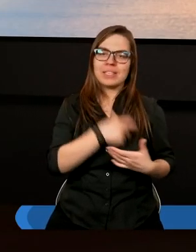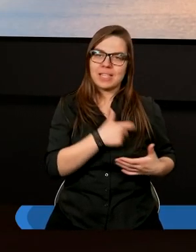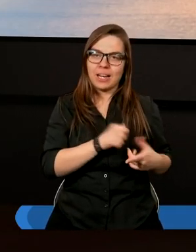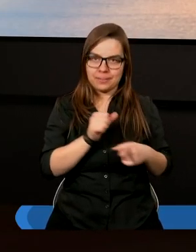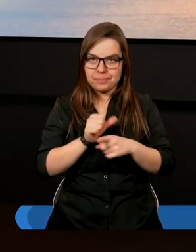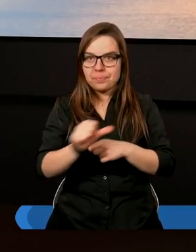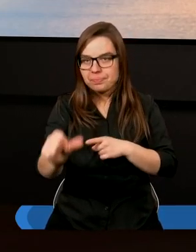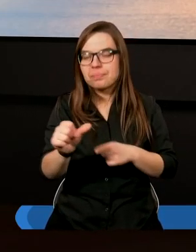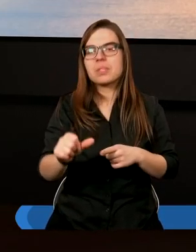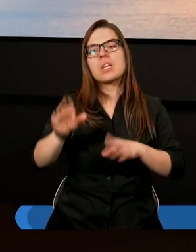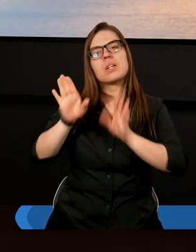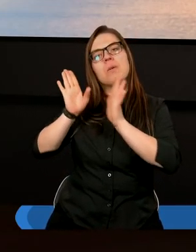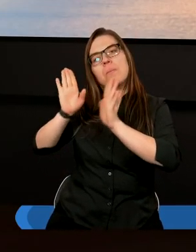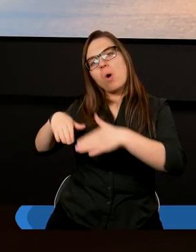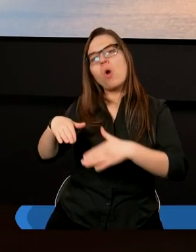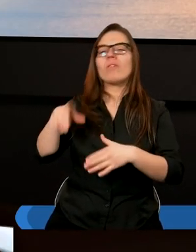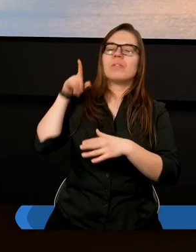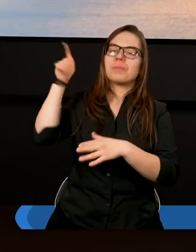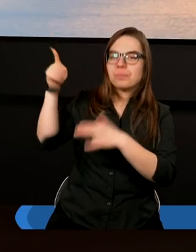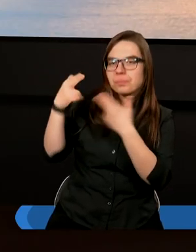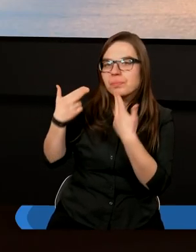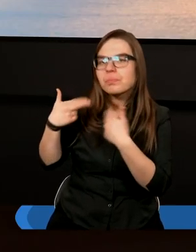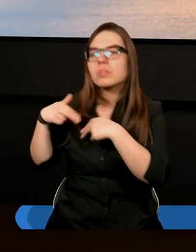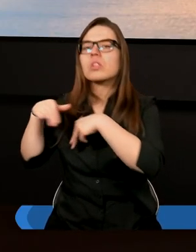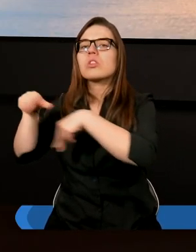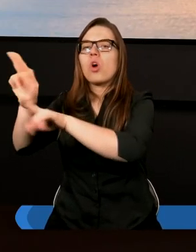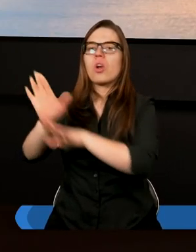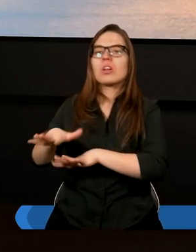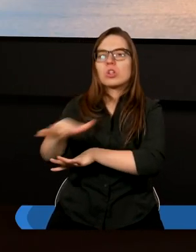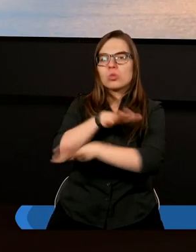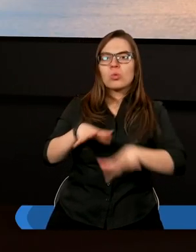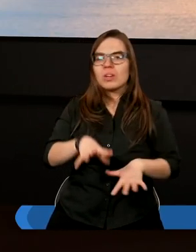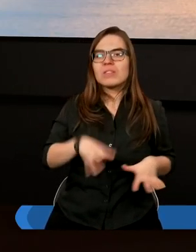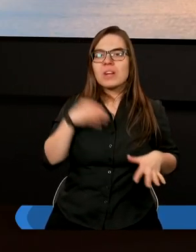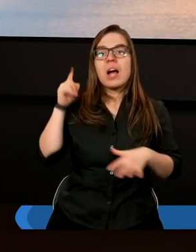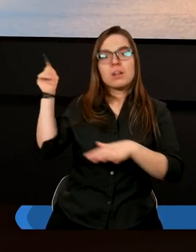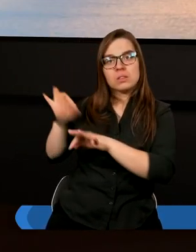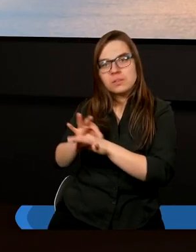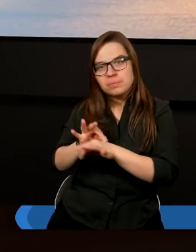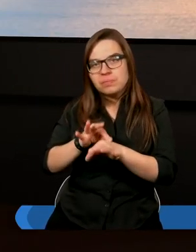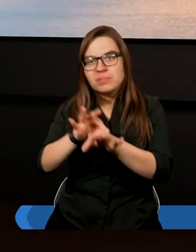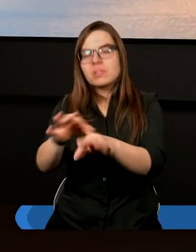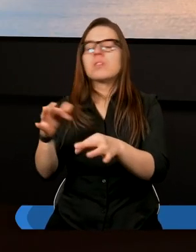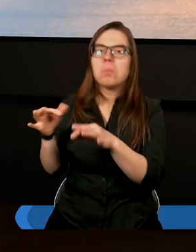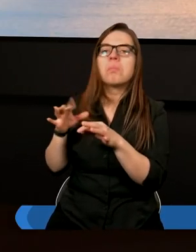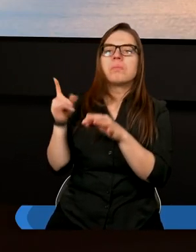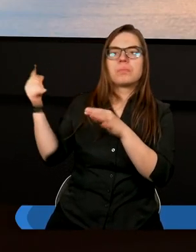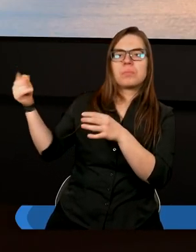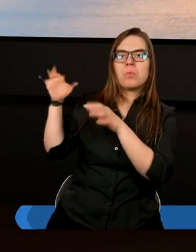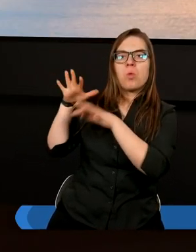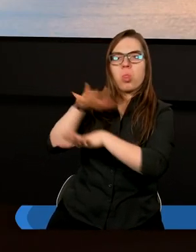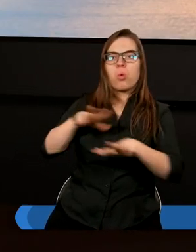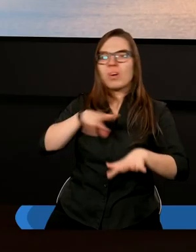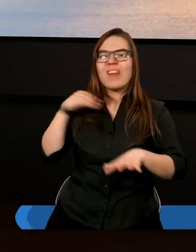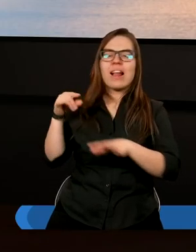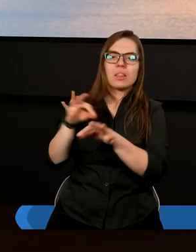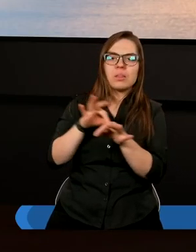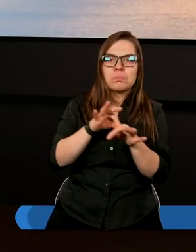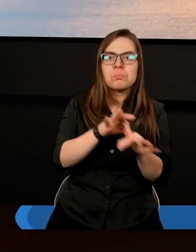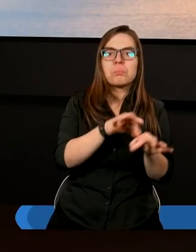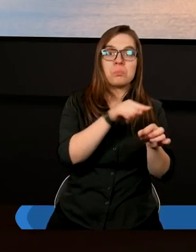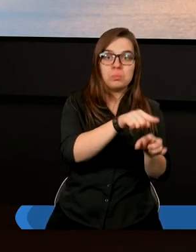pozwolili zawsze się Duchowi Świętemu kierować, a On nas naprowadza jak